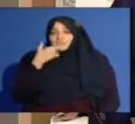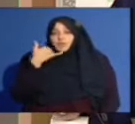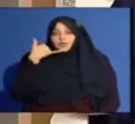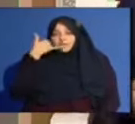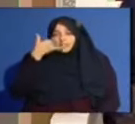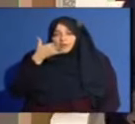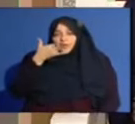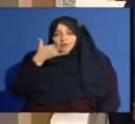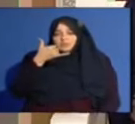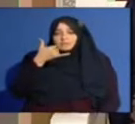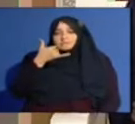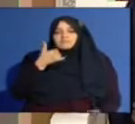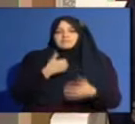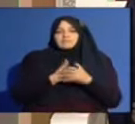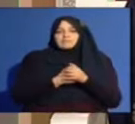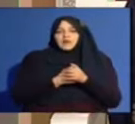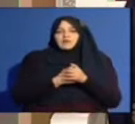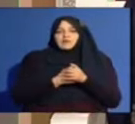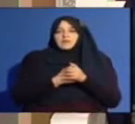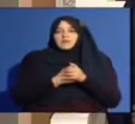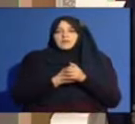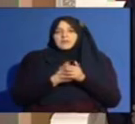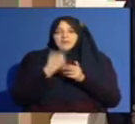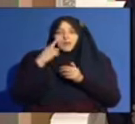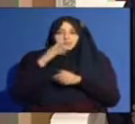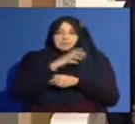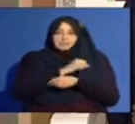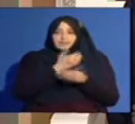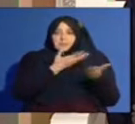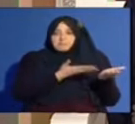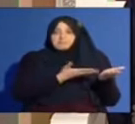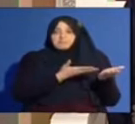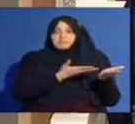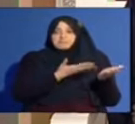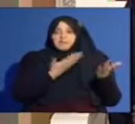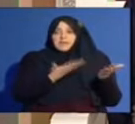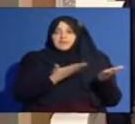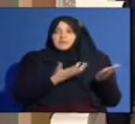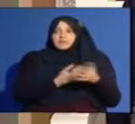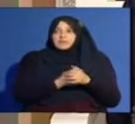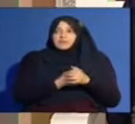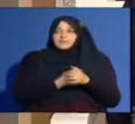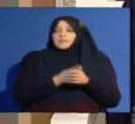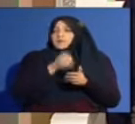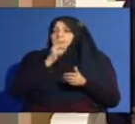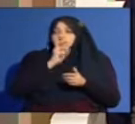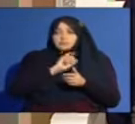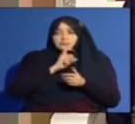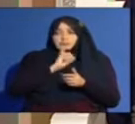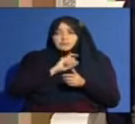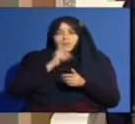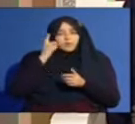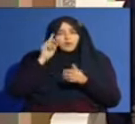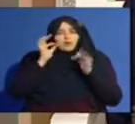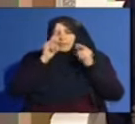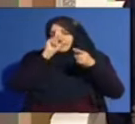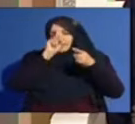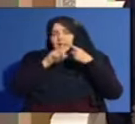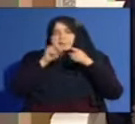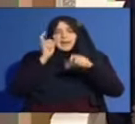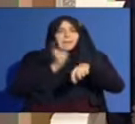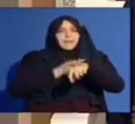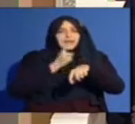في أرقام الهاتف التي تشاهدونها في أسفل الشاشة. ومازلنا نتحدث دائما عن